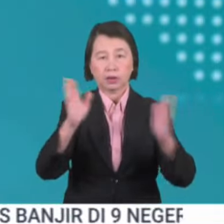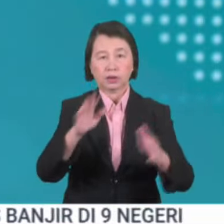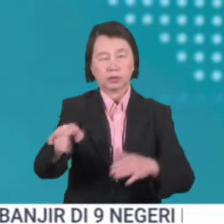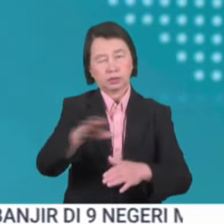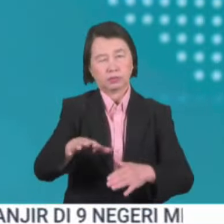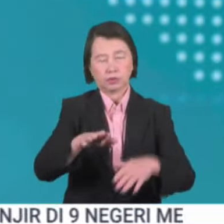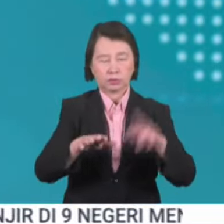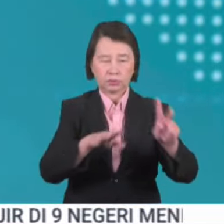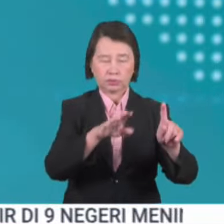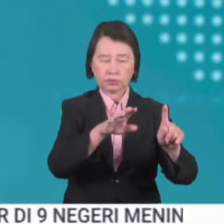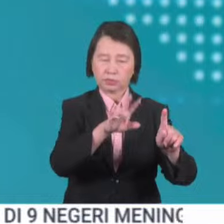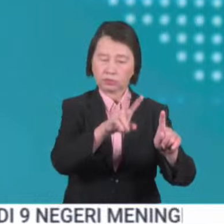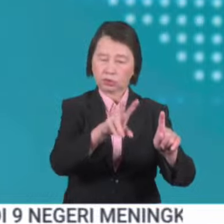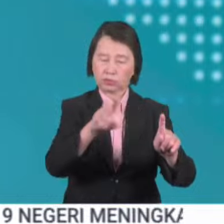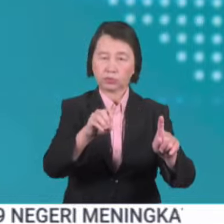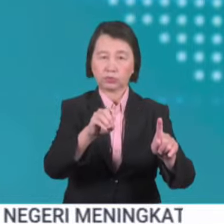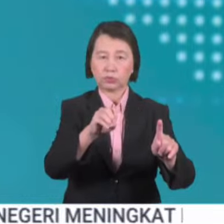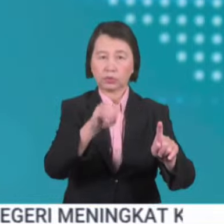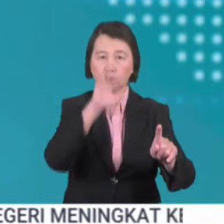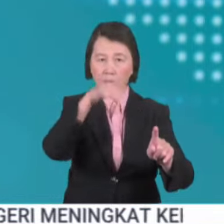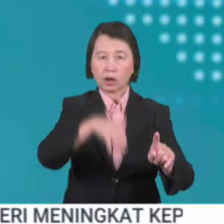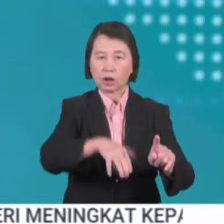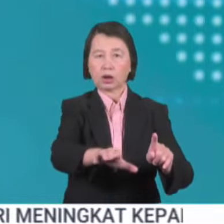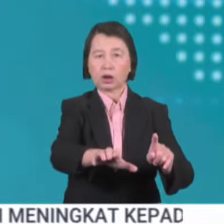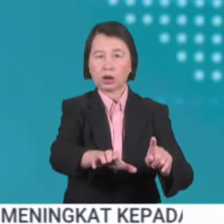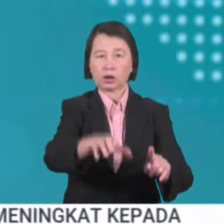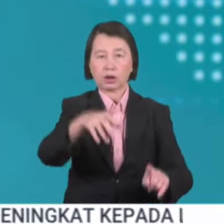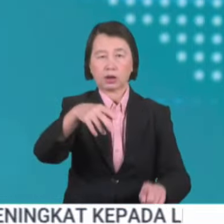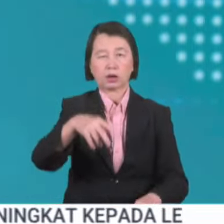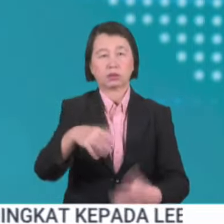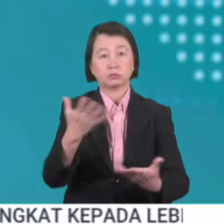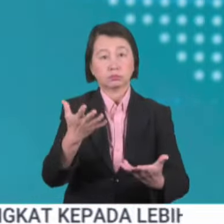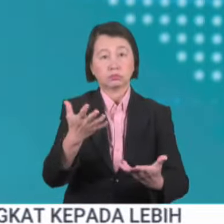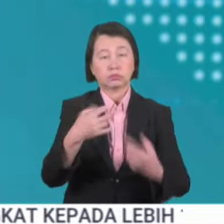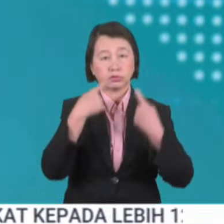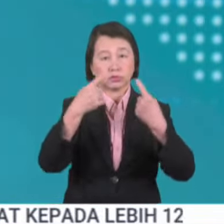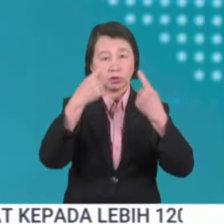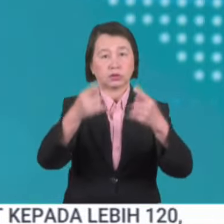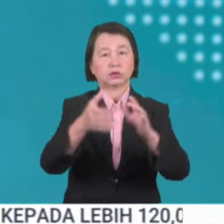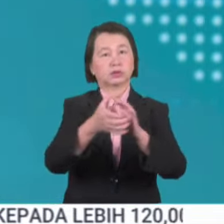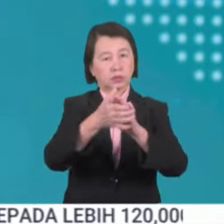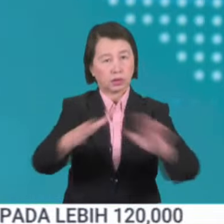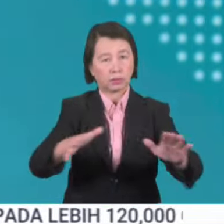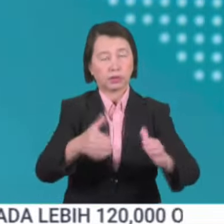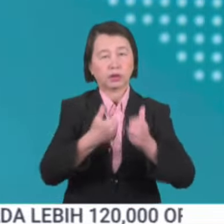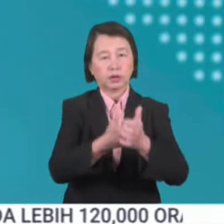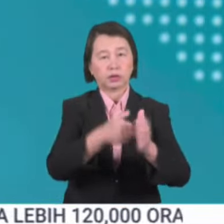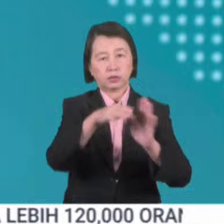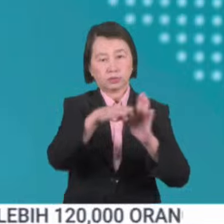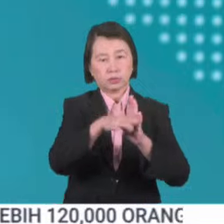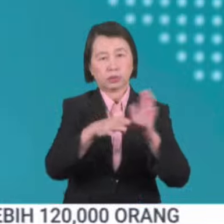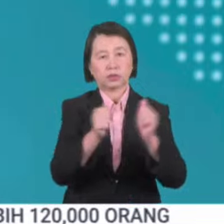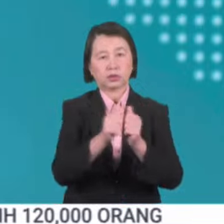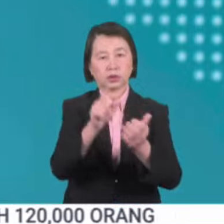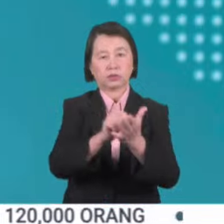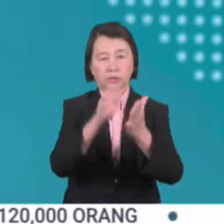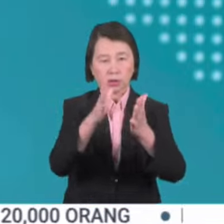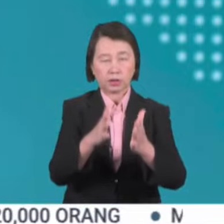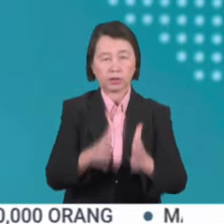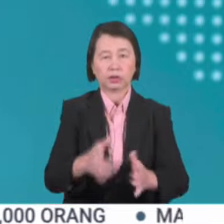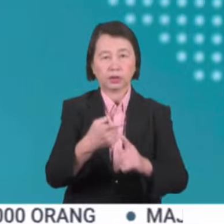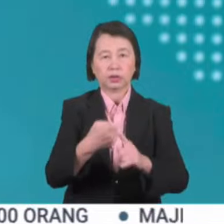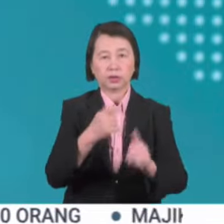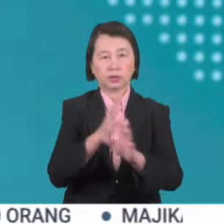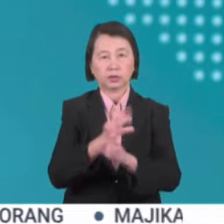Kira-kira 120 ekor gajah Borneo atau gajah pigmi berjaya diselamatkan. Ikuti perinciannya bersama wartawan